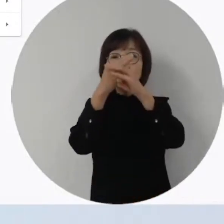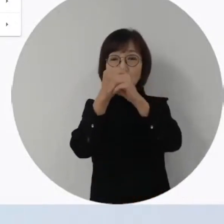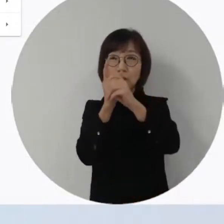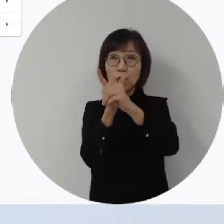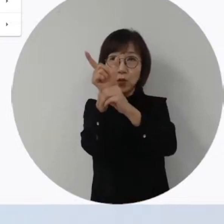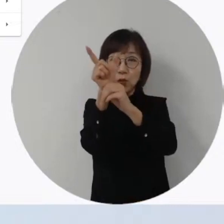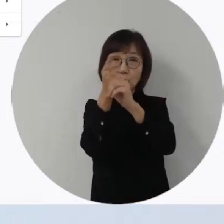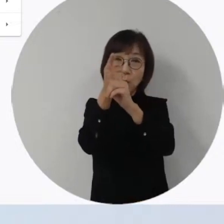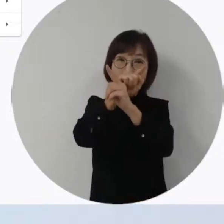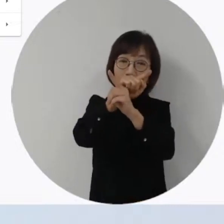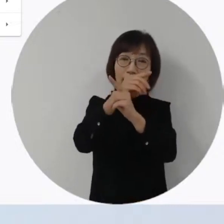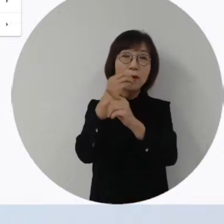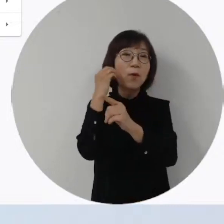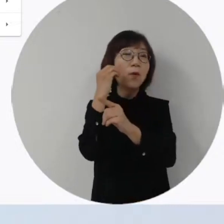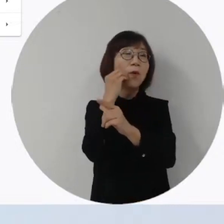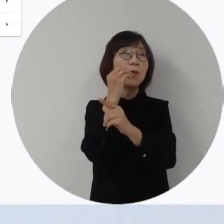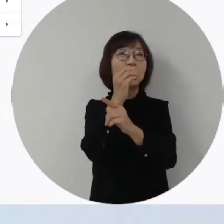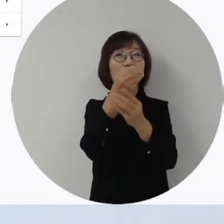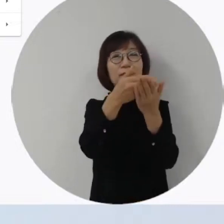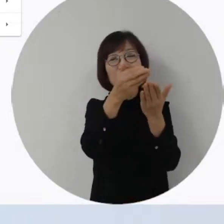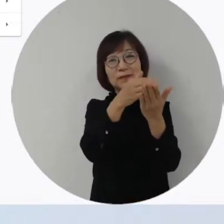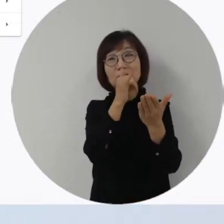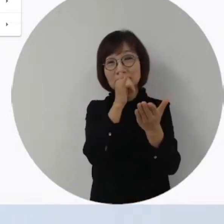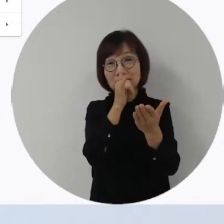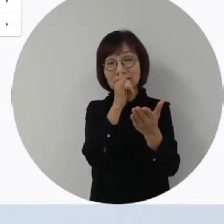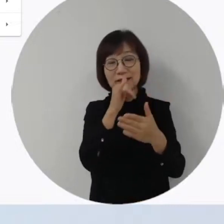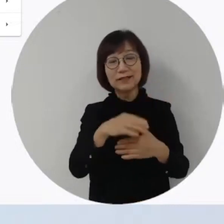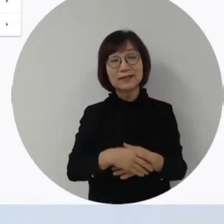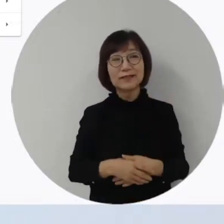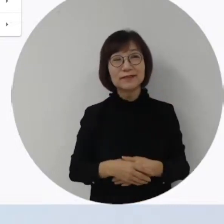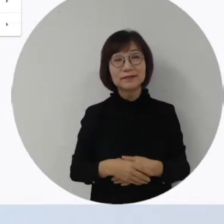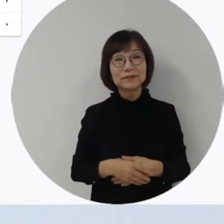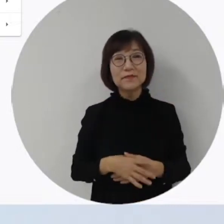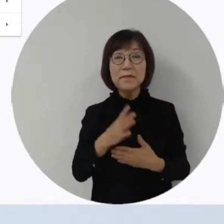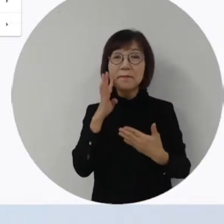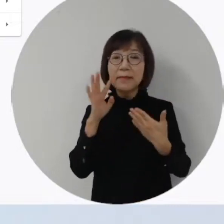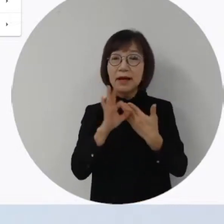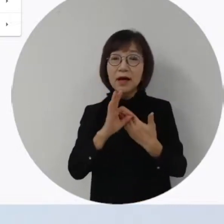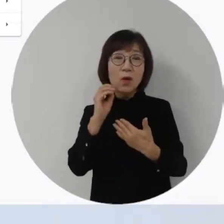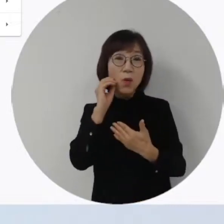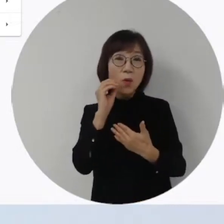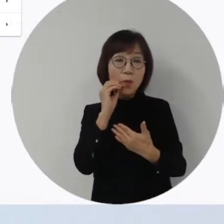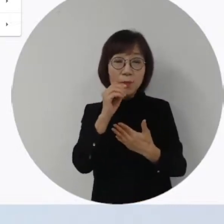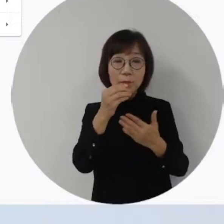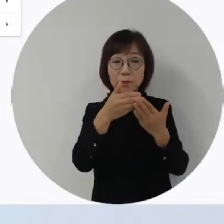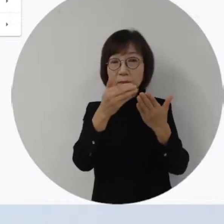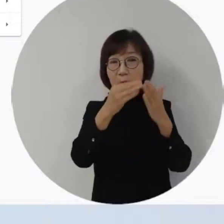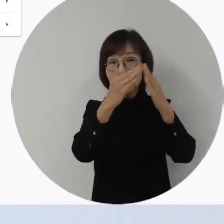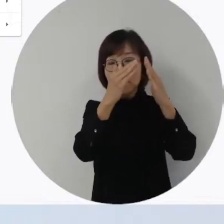방법. 왼쪽 카테고리에서 모양에 들어가 주세요.